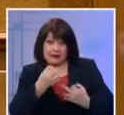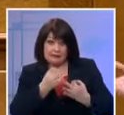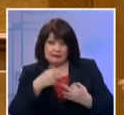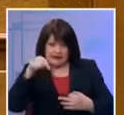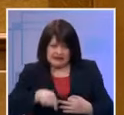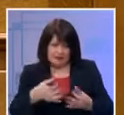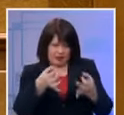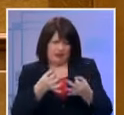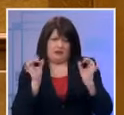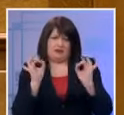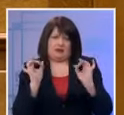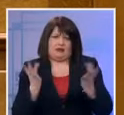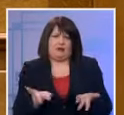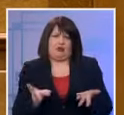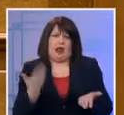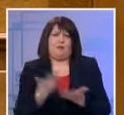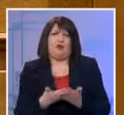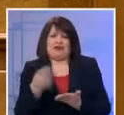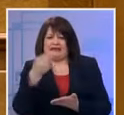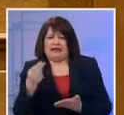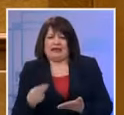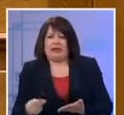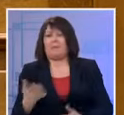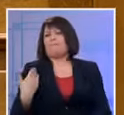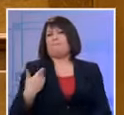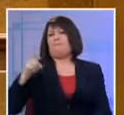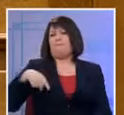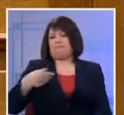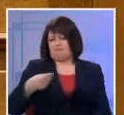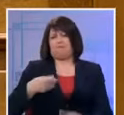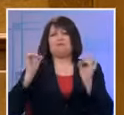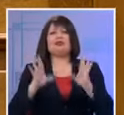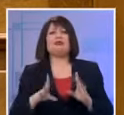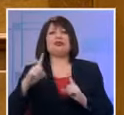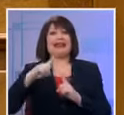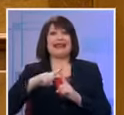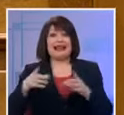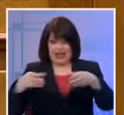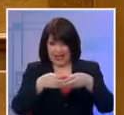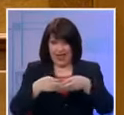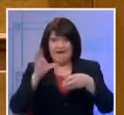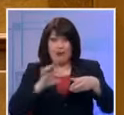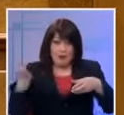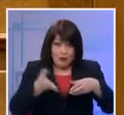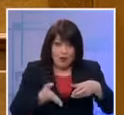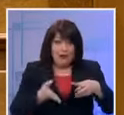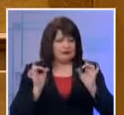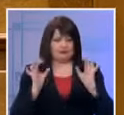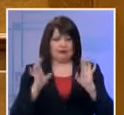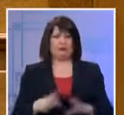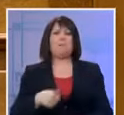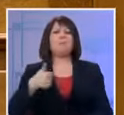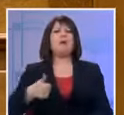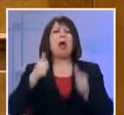δεν δώσατε τέτοια στοιχεία. Μέχρι πριν λίγες μέρες δεν δίνατε στοιχεία στα τεχνικά κλιμάκια. Μετά βγάλατε μια